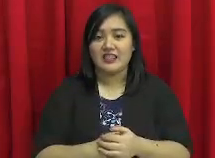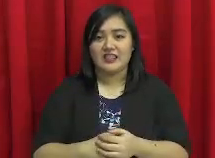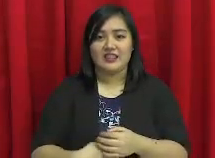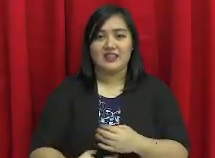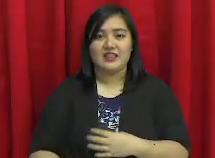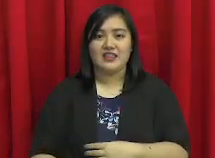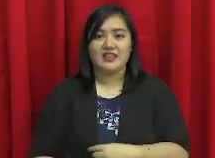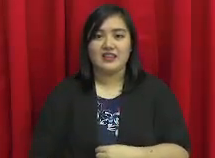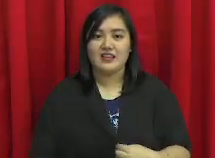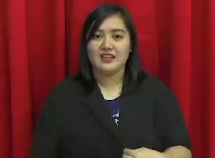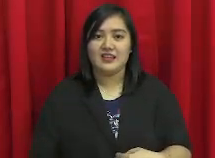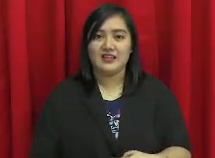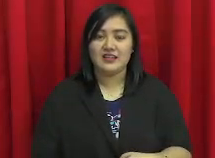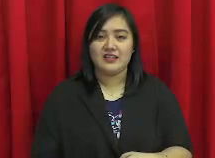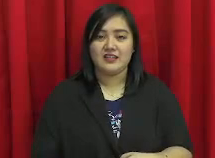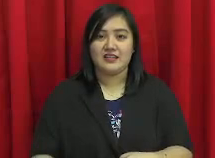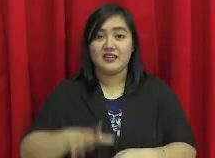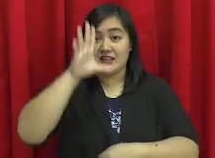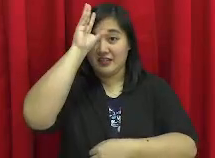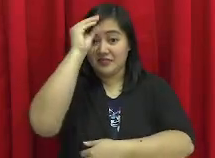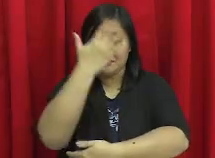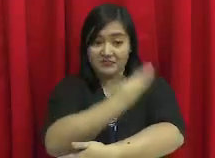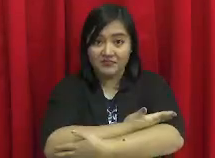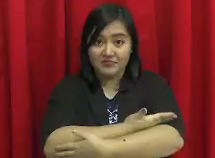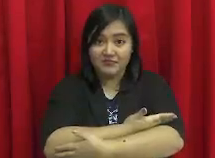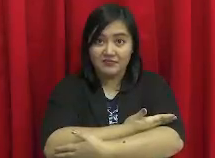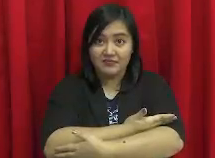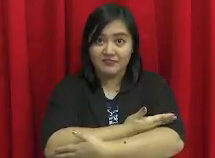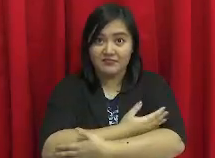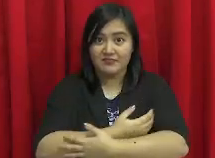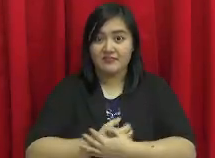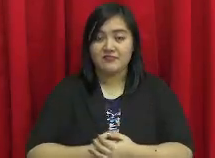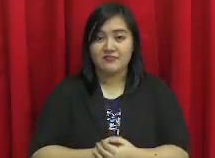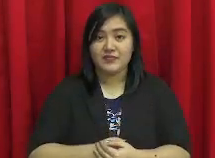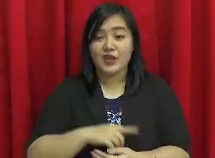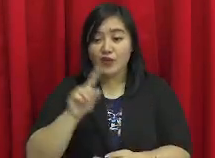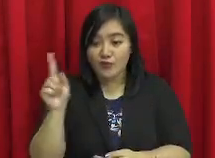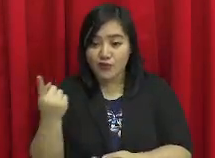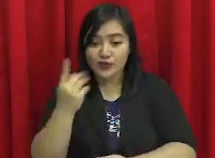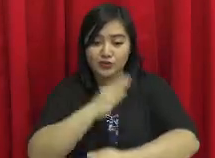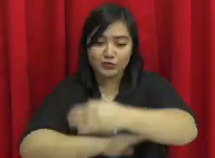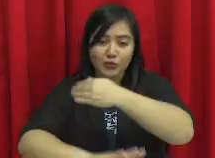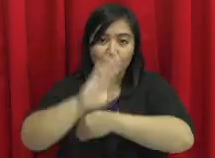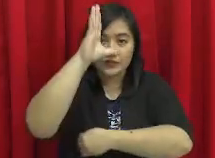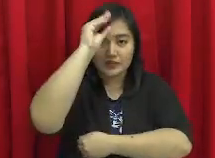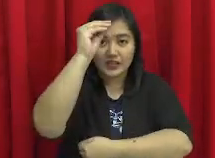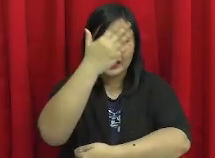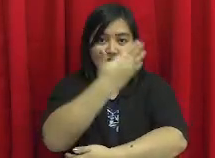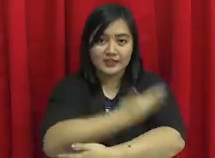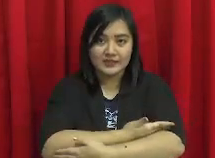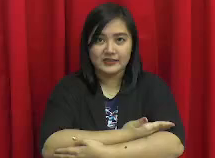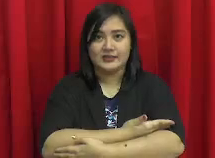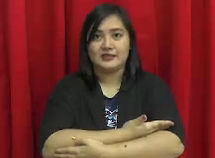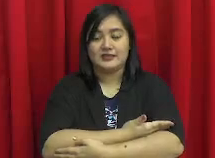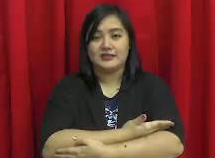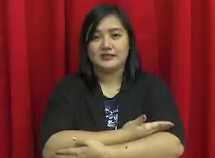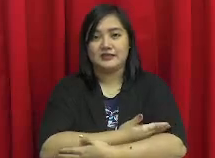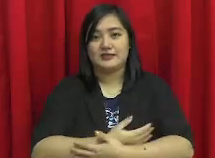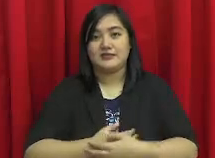first murderer? Cain. Who is Cain? The first son that was ever born on